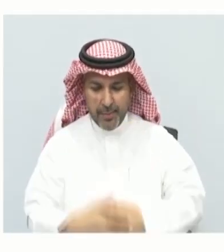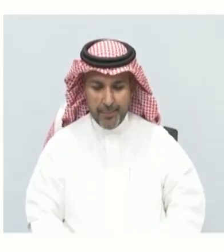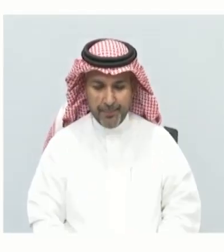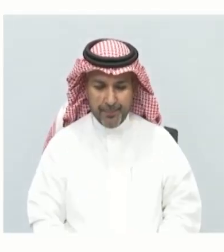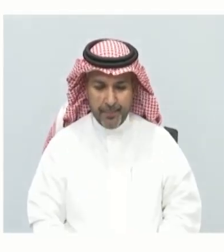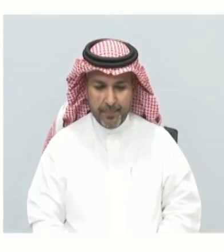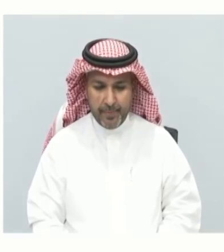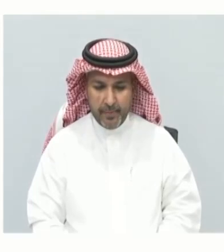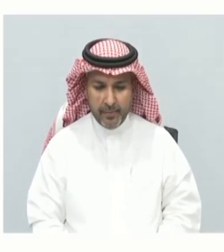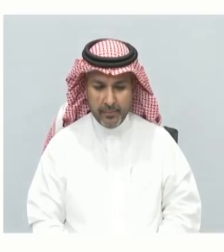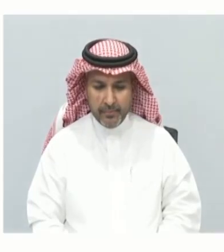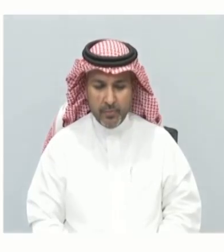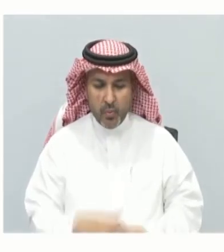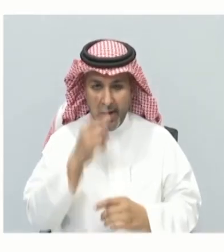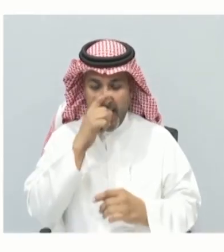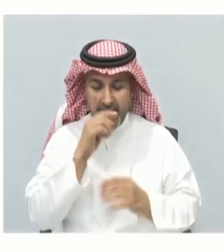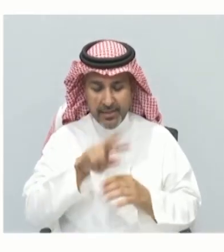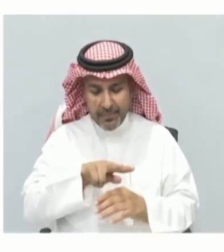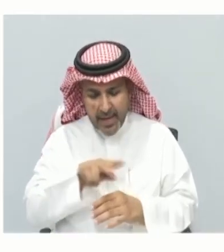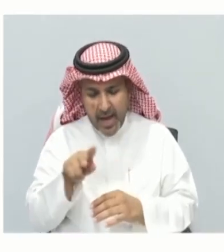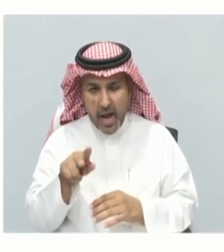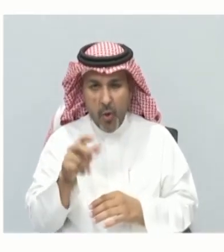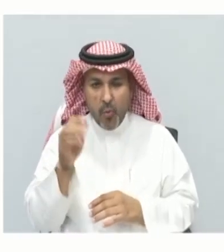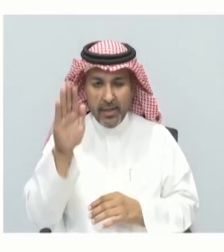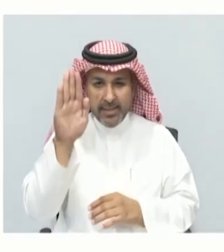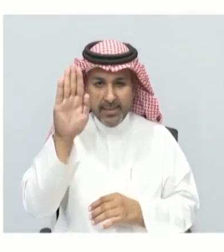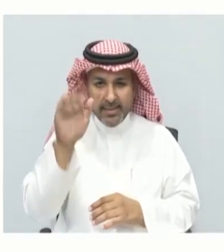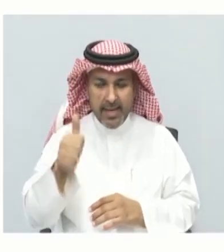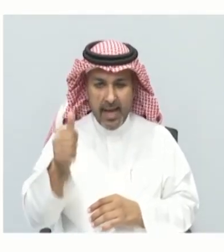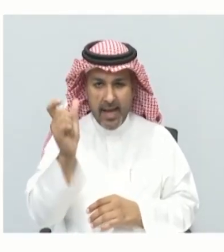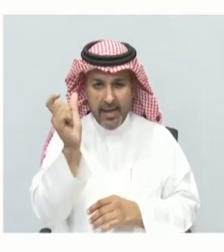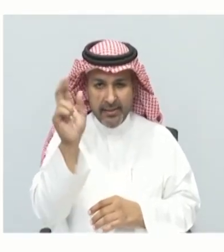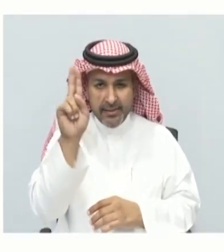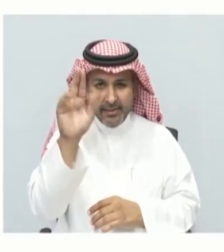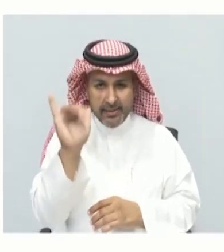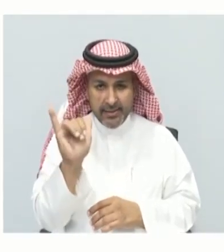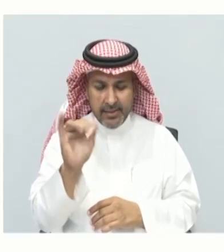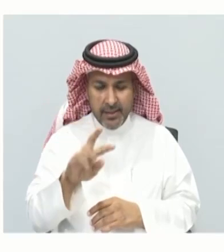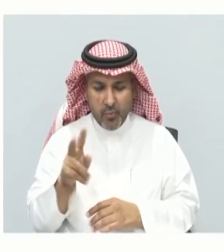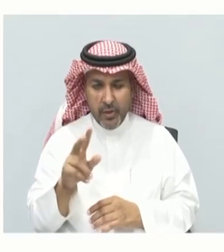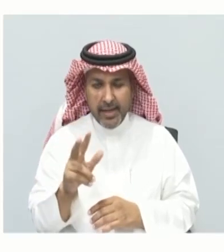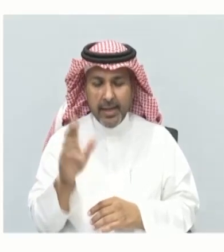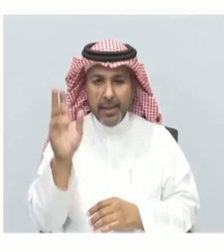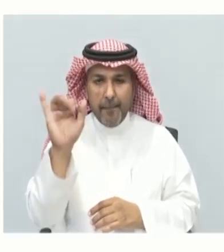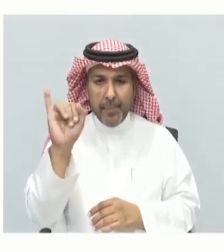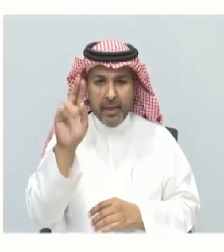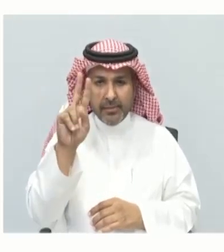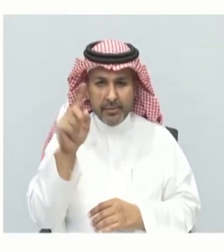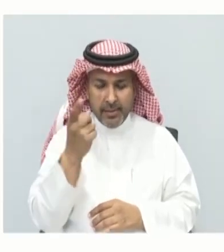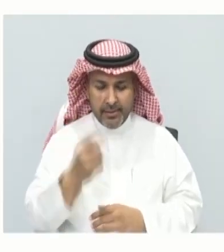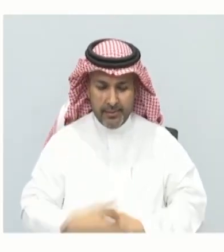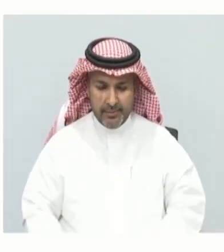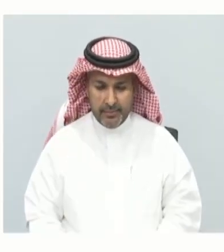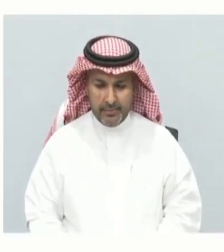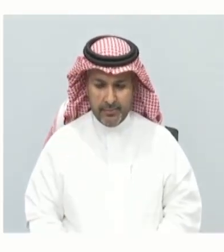المسافه عندك بالسانتي فبالتالي حولها من سني الى متر نقسم على كم ممتاز على 100 لما تقسم على 100 راح